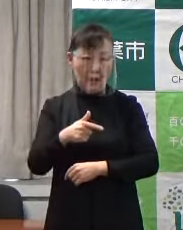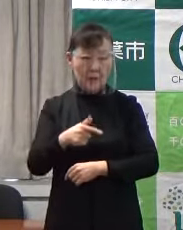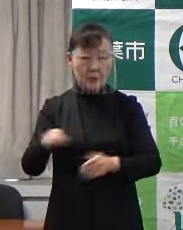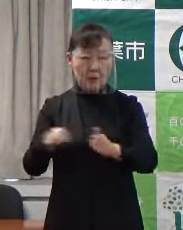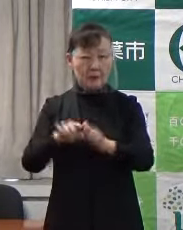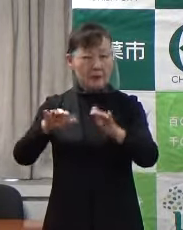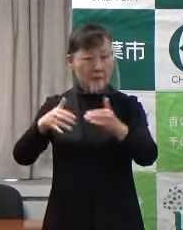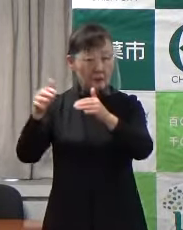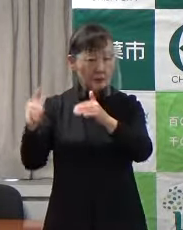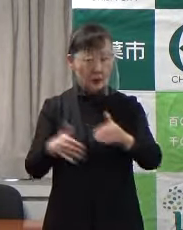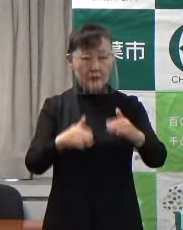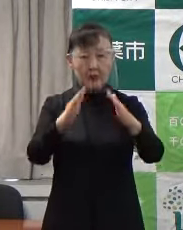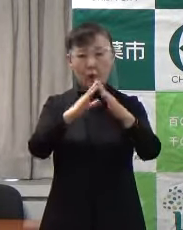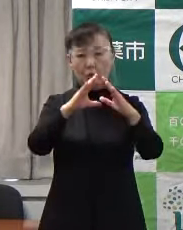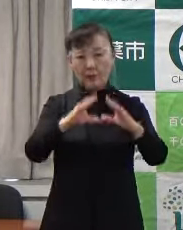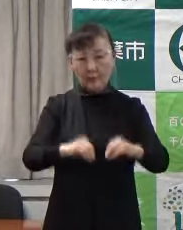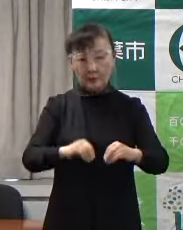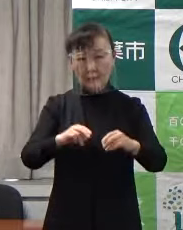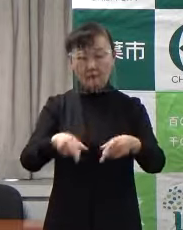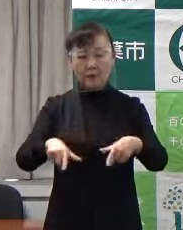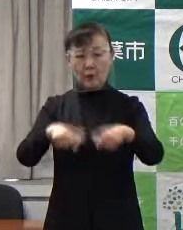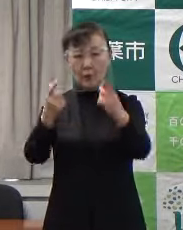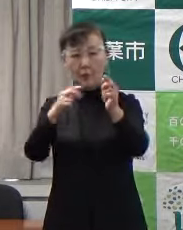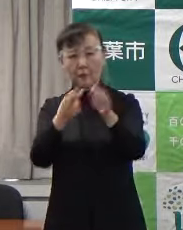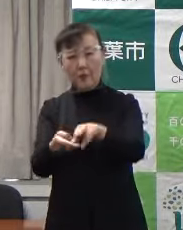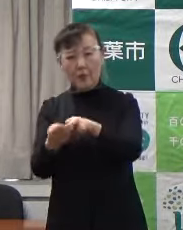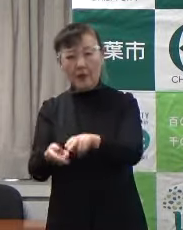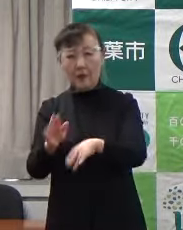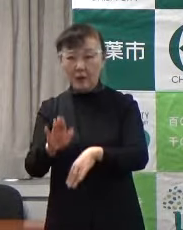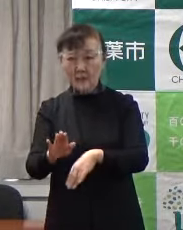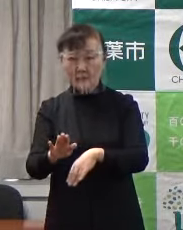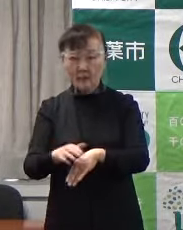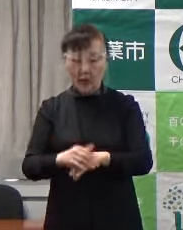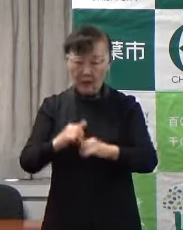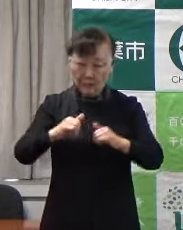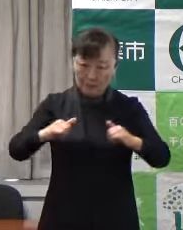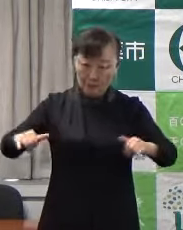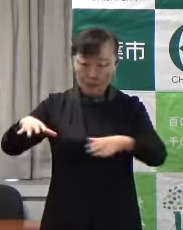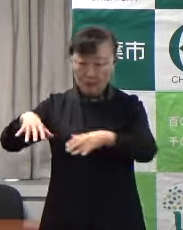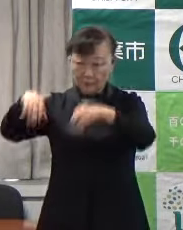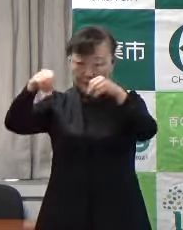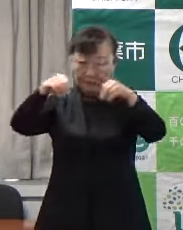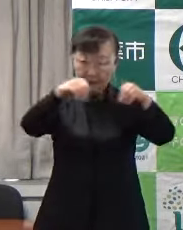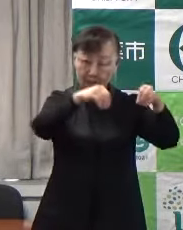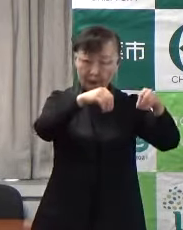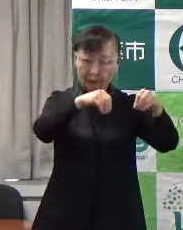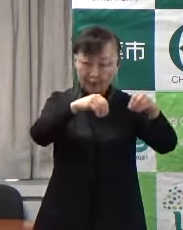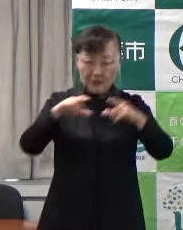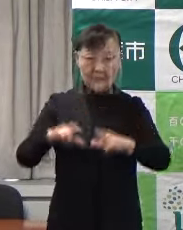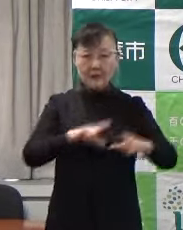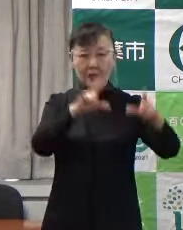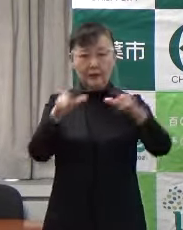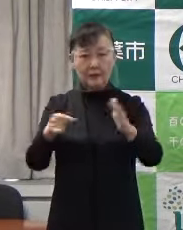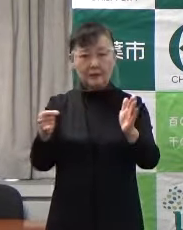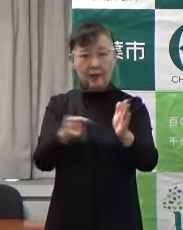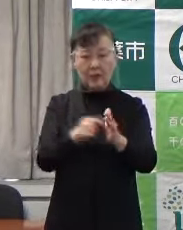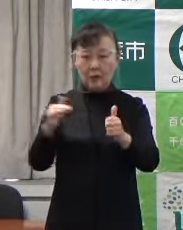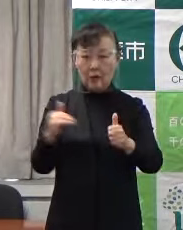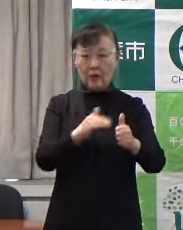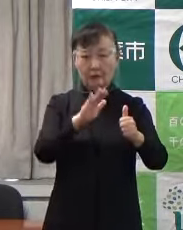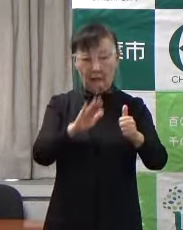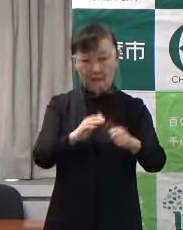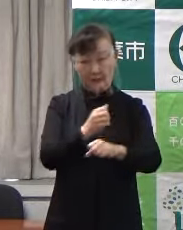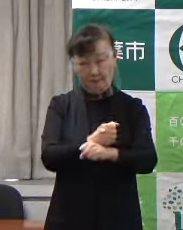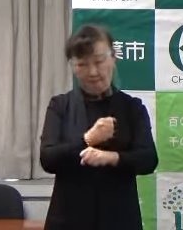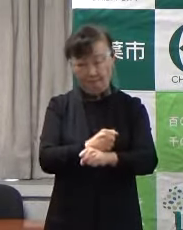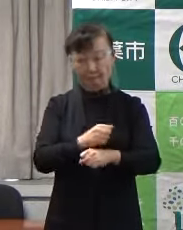な暴風によって家屋の破損、倒木などが多く発生し、広範囲で長期間の停電が続き、市民生活に多大な影響を